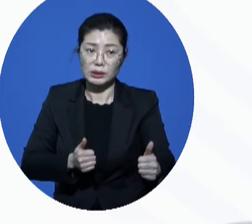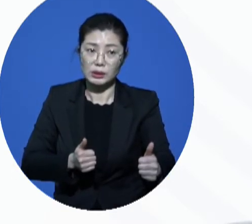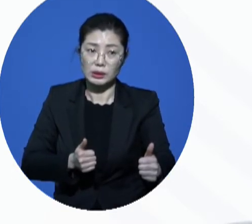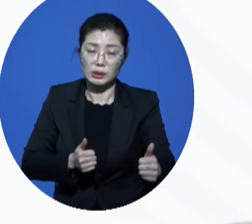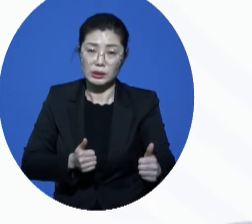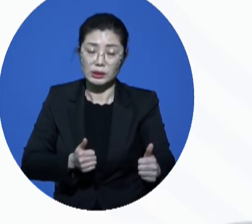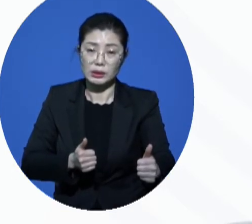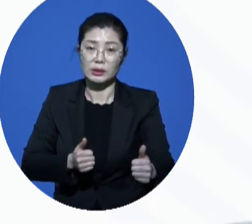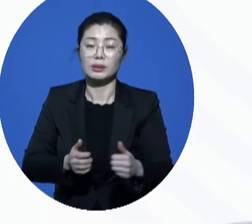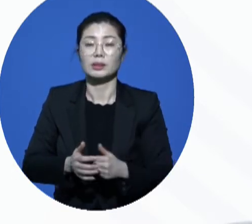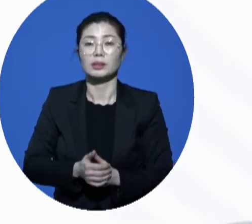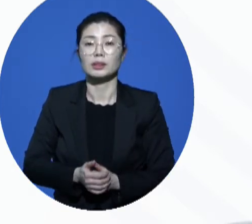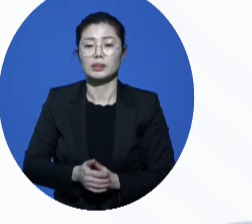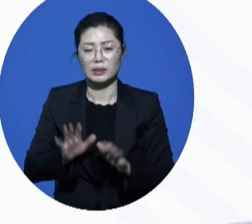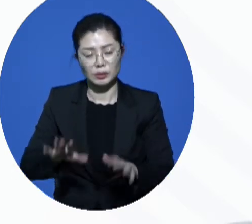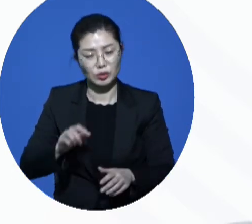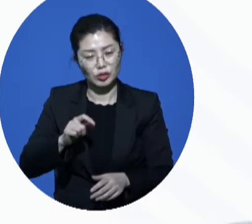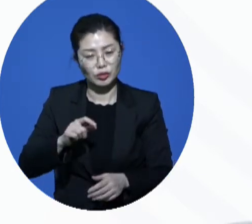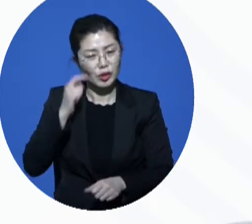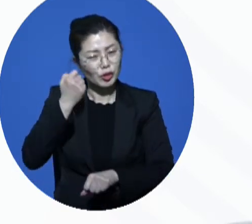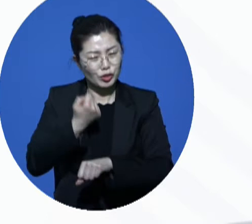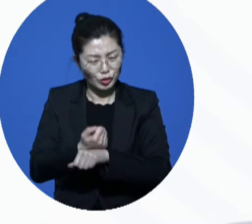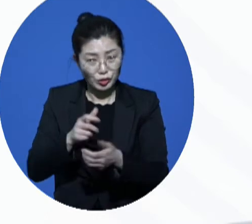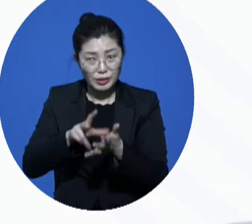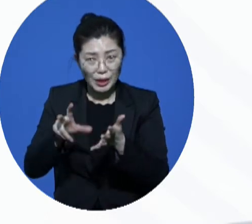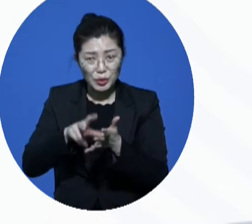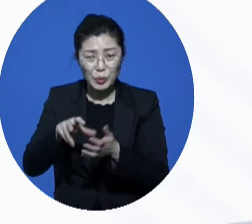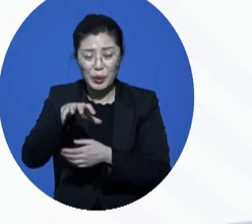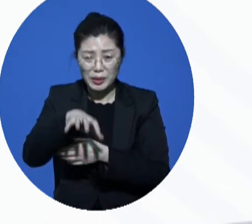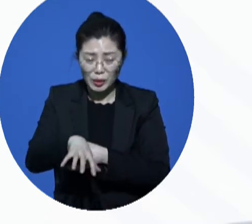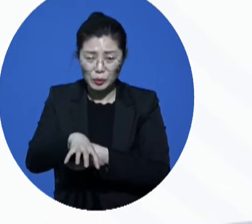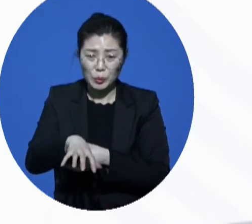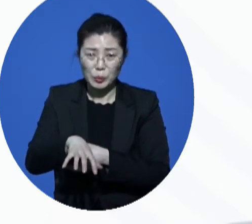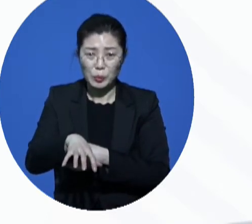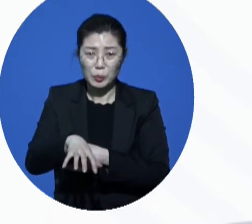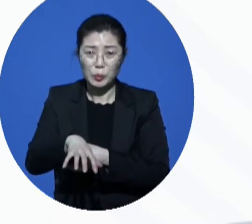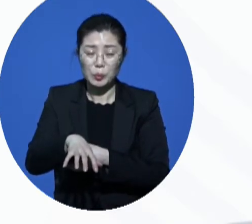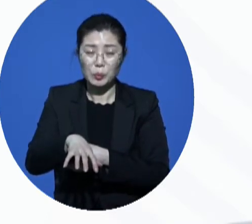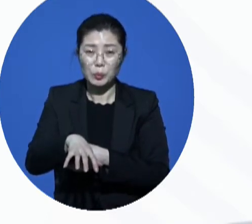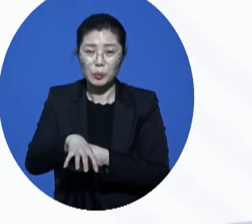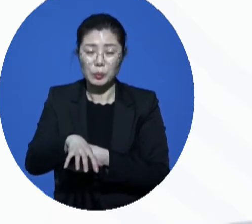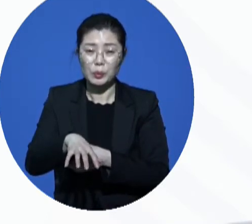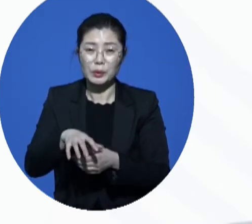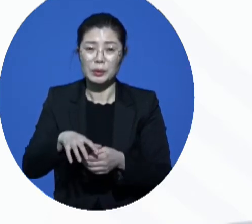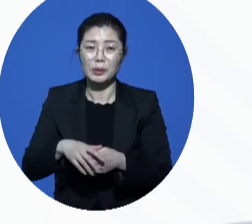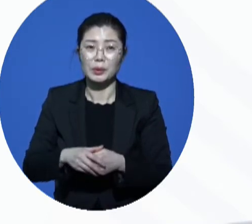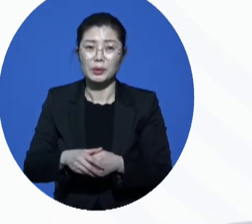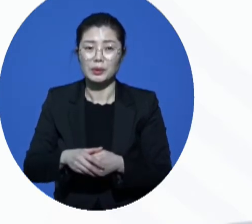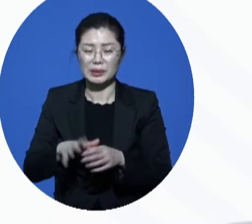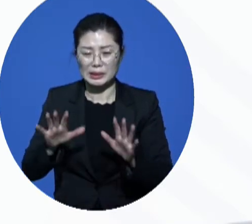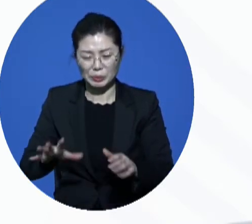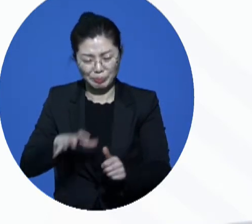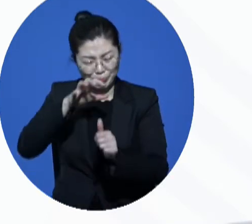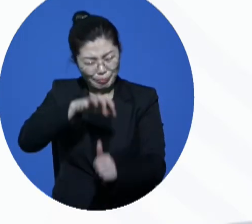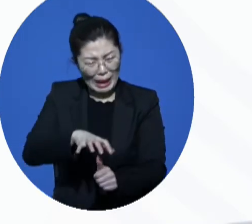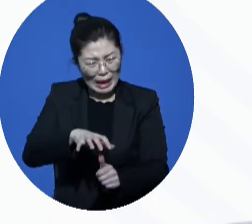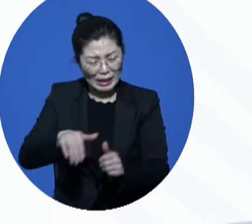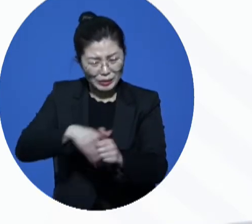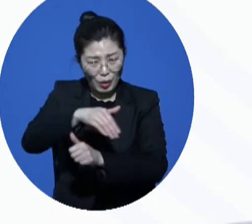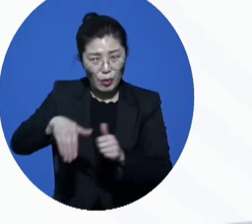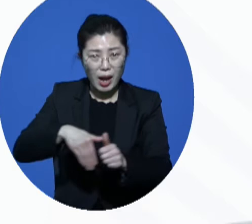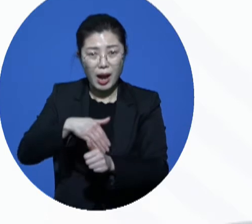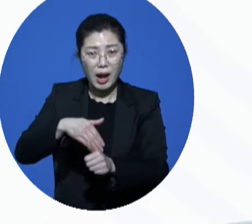연구 자료에서도 동일하게 계속 강조하고 있는 부분이고요. 이 사회적 고립이라는 것, 감금 상태라는 것은